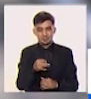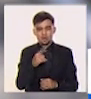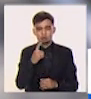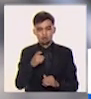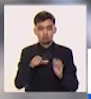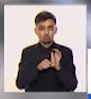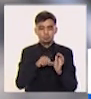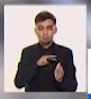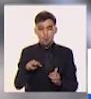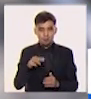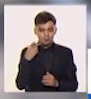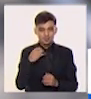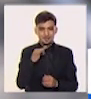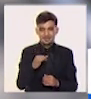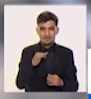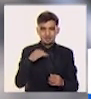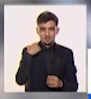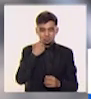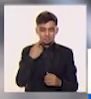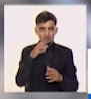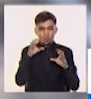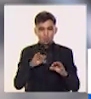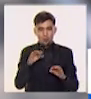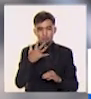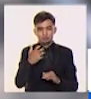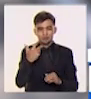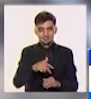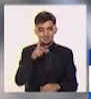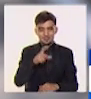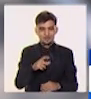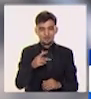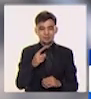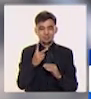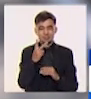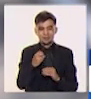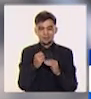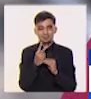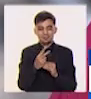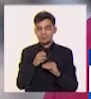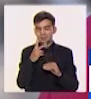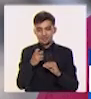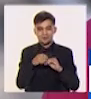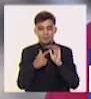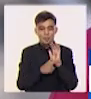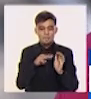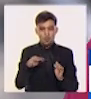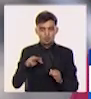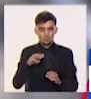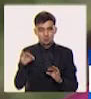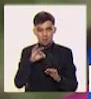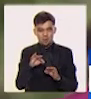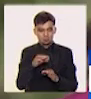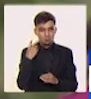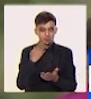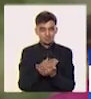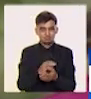миллионға. Заңды тұлға бойынша 530 абонент 217 миллионға нотариусқа атқару парағын шығаруға жолданды.